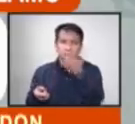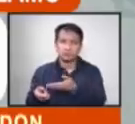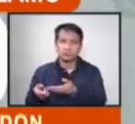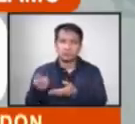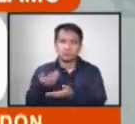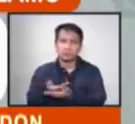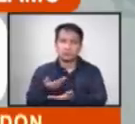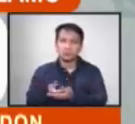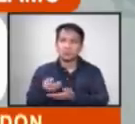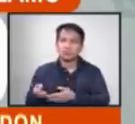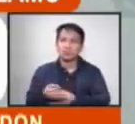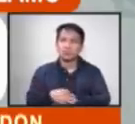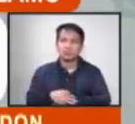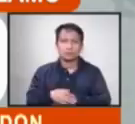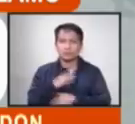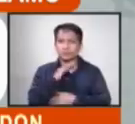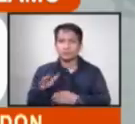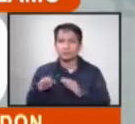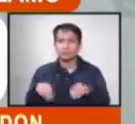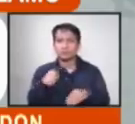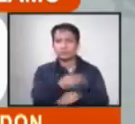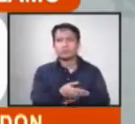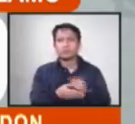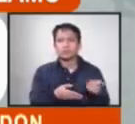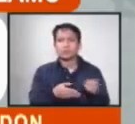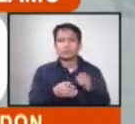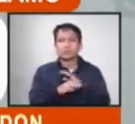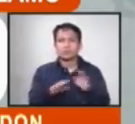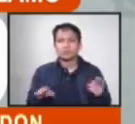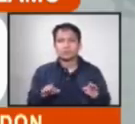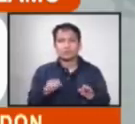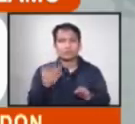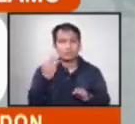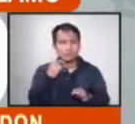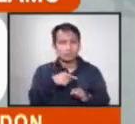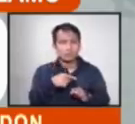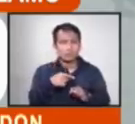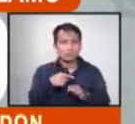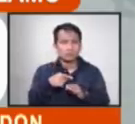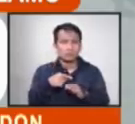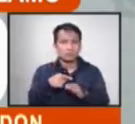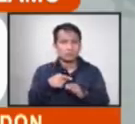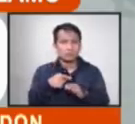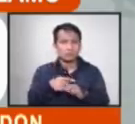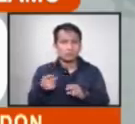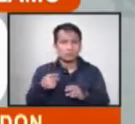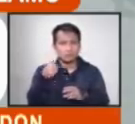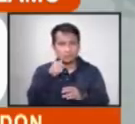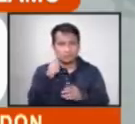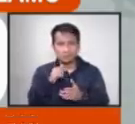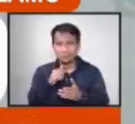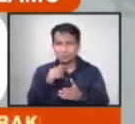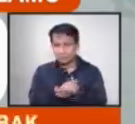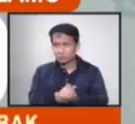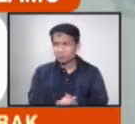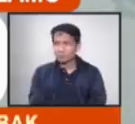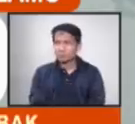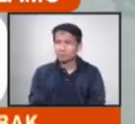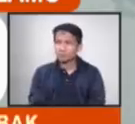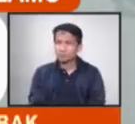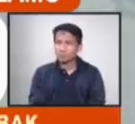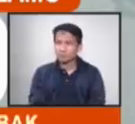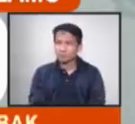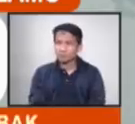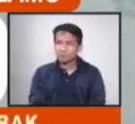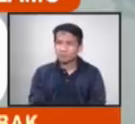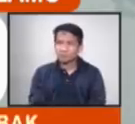financial nila. Okay. Ayoko po lang kasi magbigay sa kanila. Kasi po, yung may asawa po kasi siya na hindi ko malaman na baka